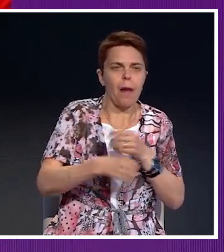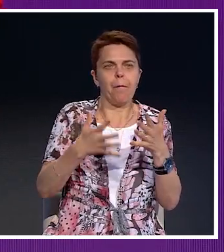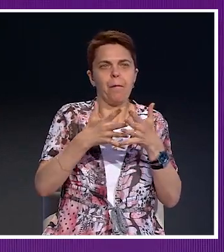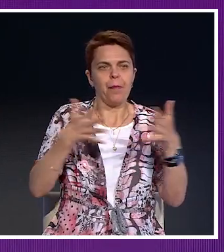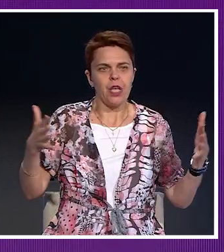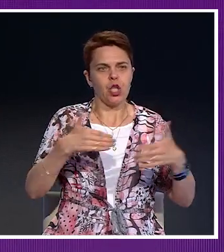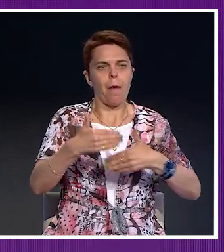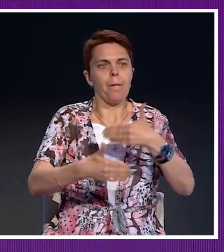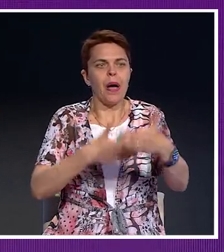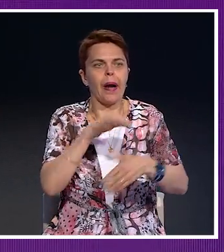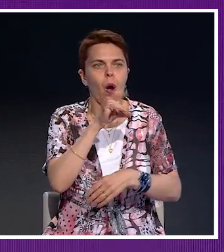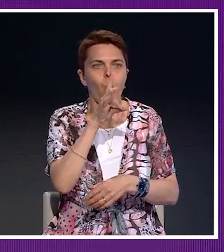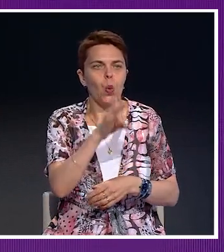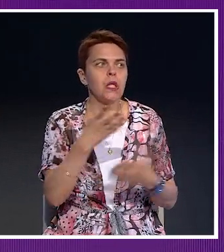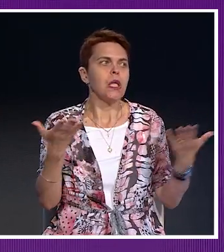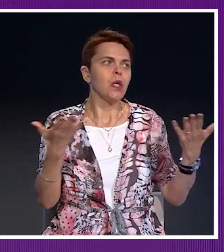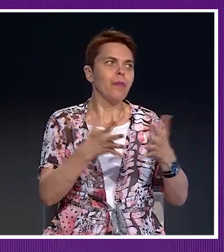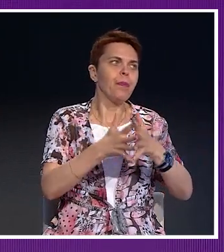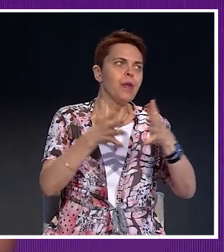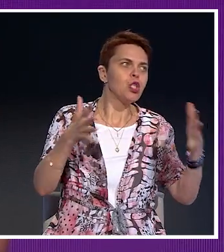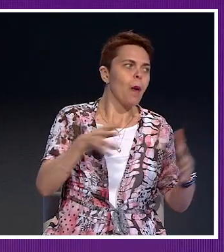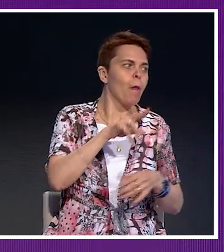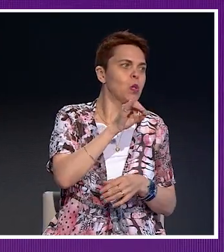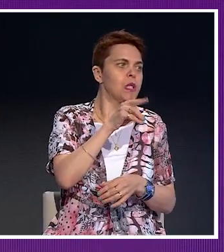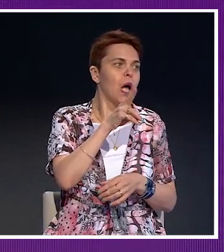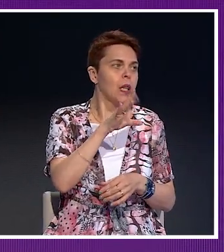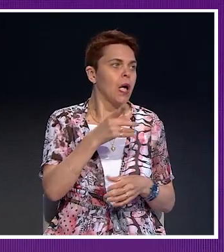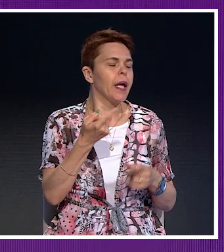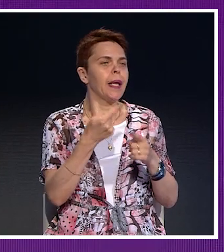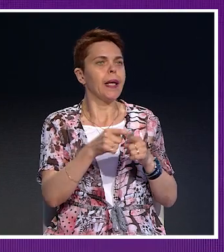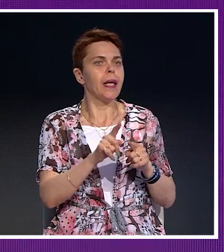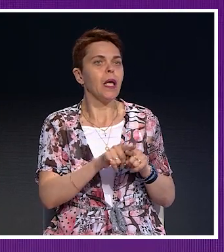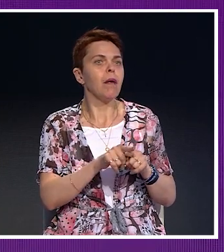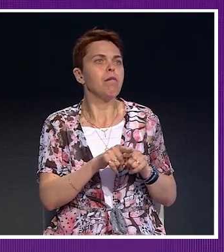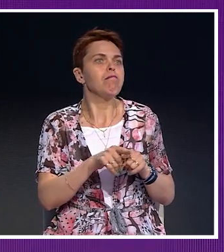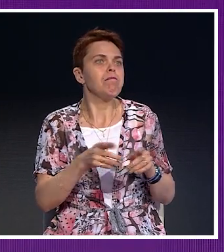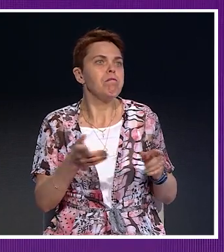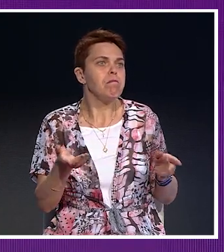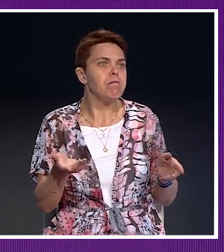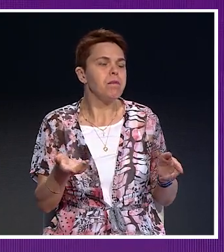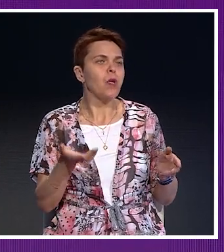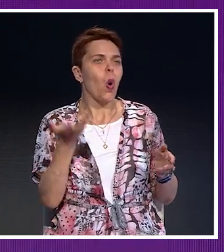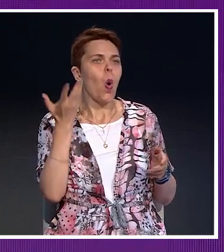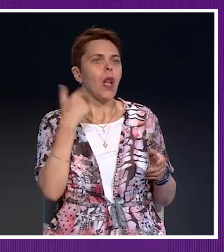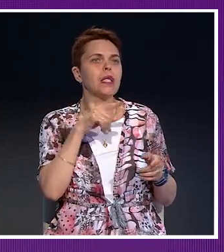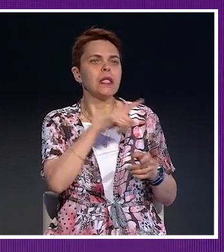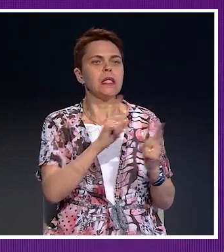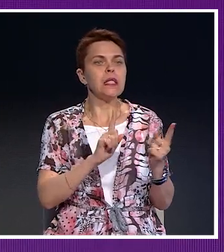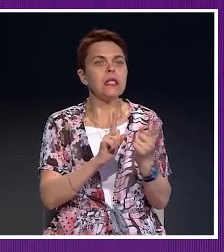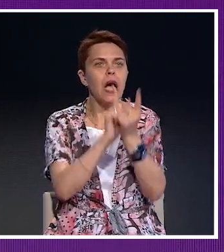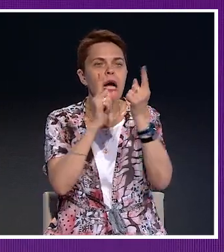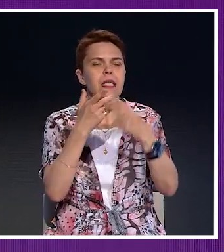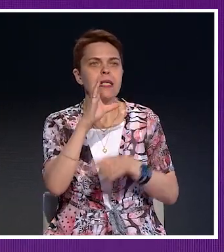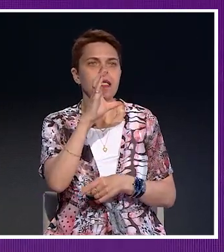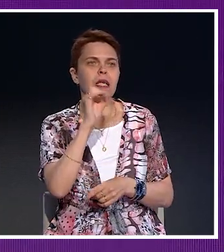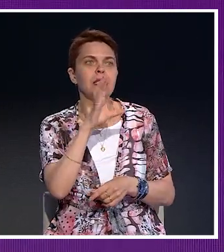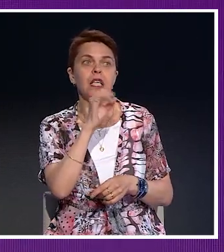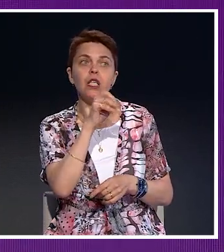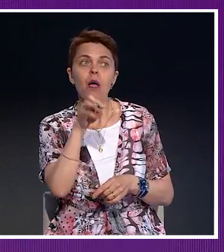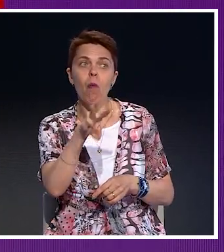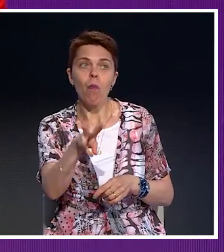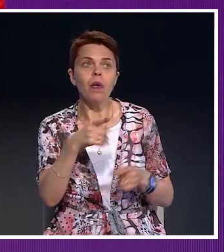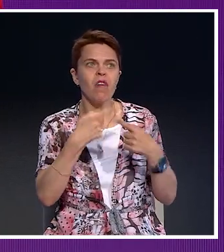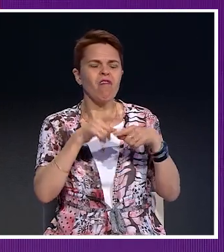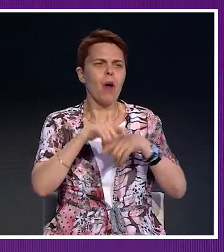перепон для того, аби досягти їхньої посади, їхньої позиції і так далі. Коли ти стикаєшся з сексизмом, працюючи